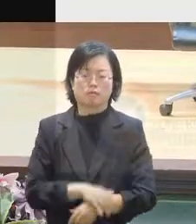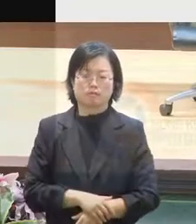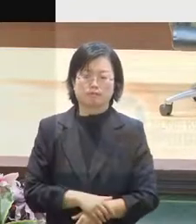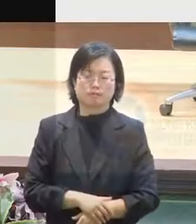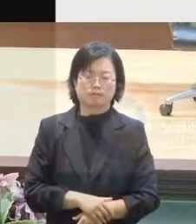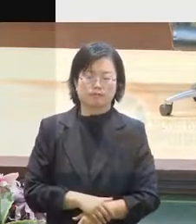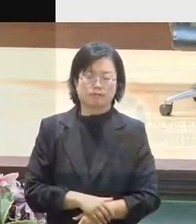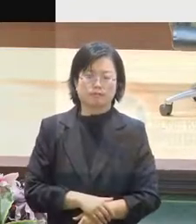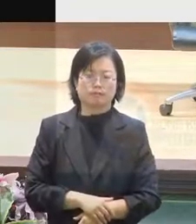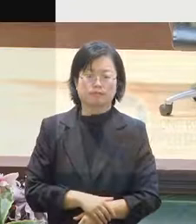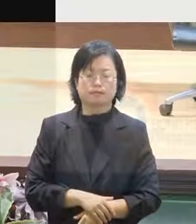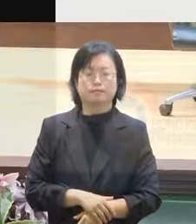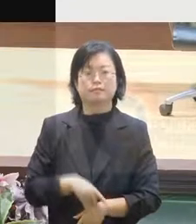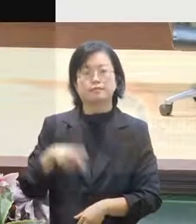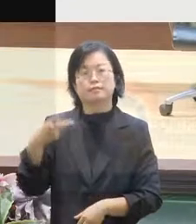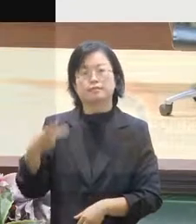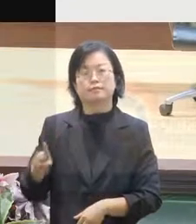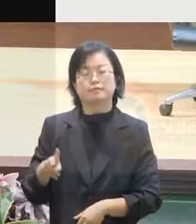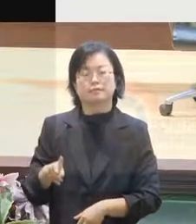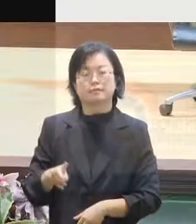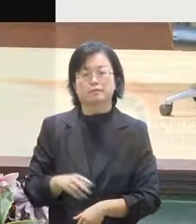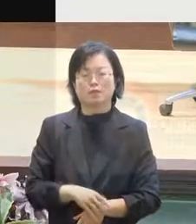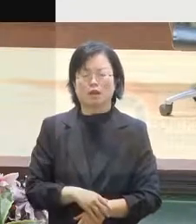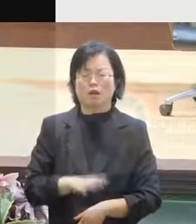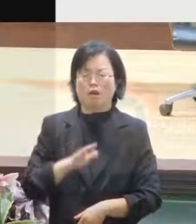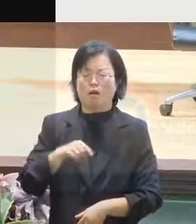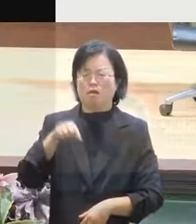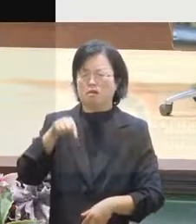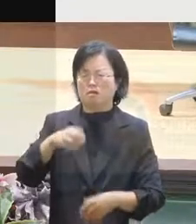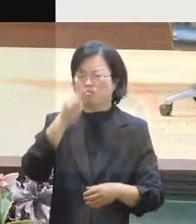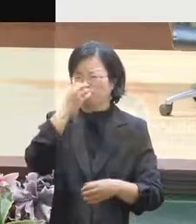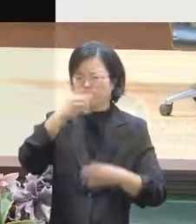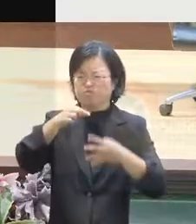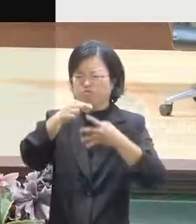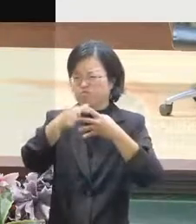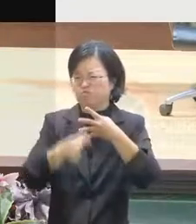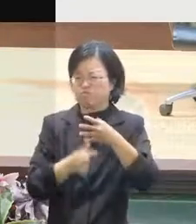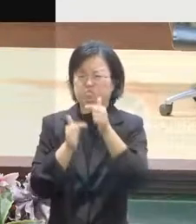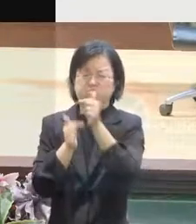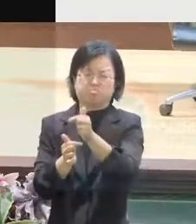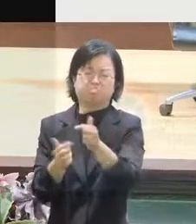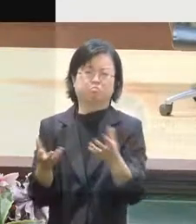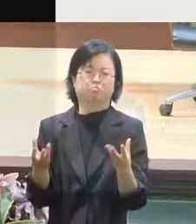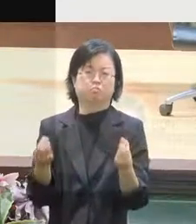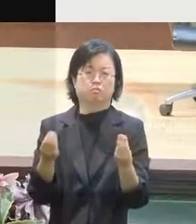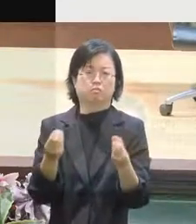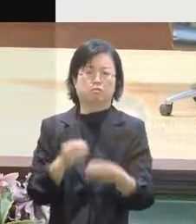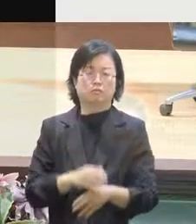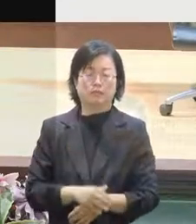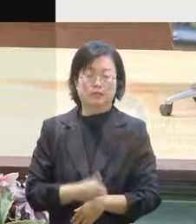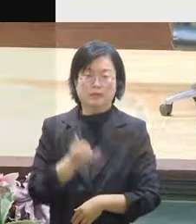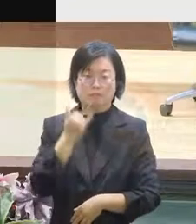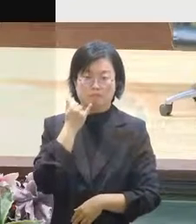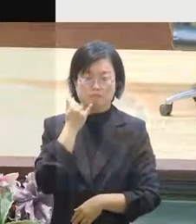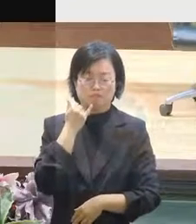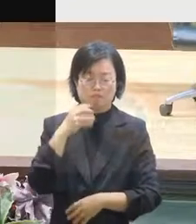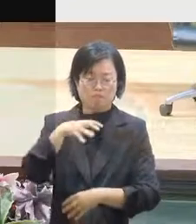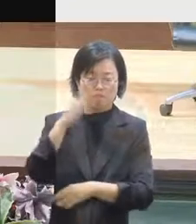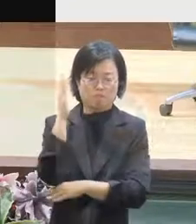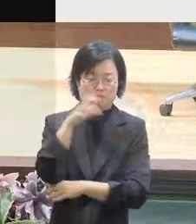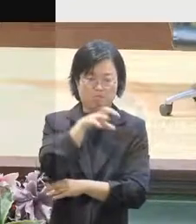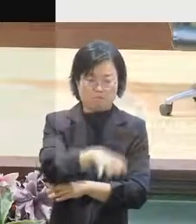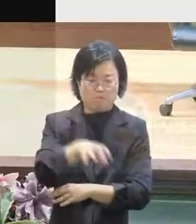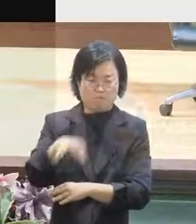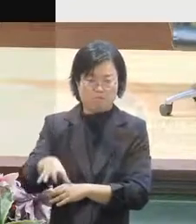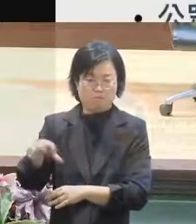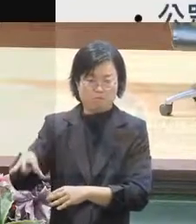是我们就针对刚才的一个标准不一致的问题呢，我们认为要成立一个跨部门的小组来协调这些